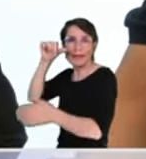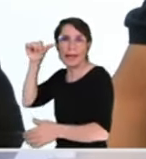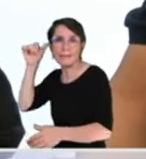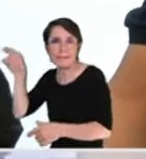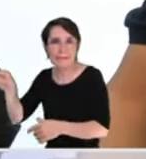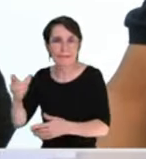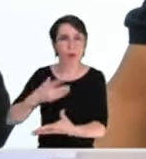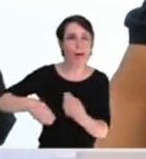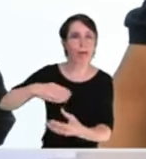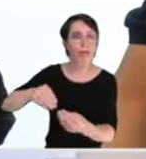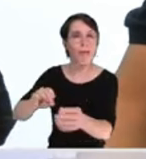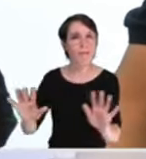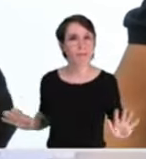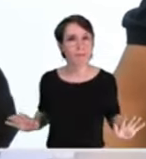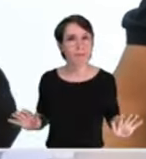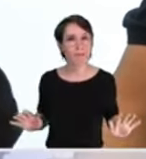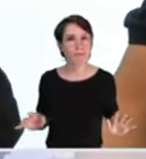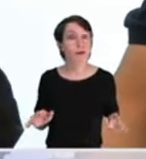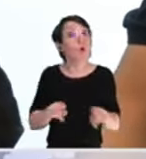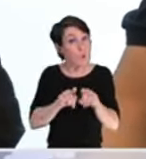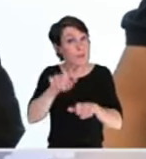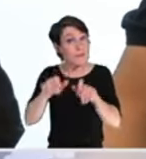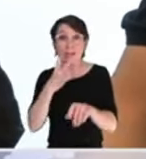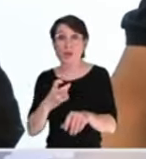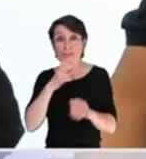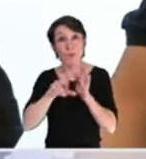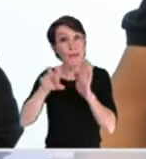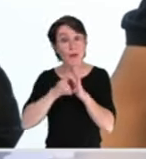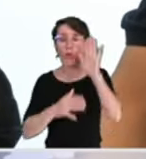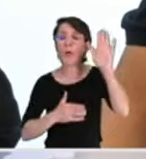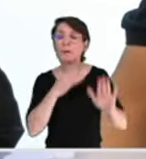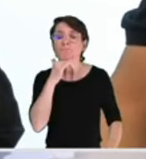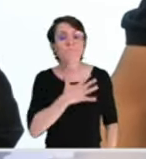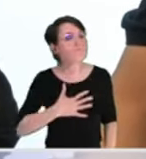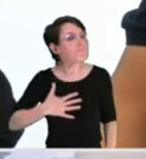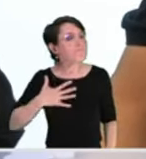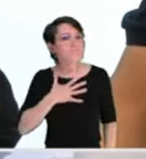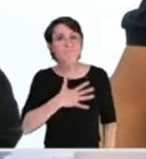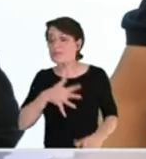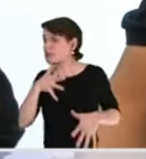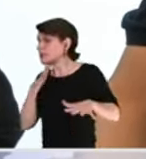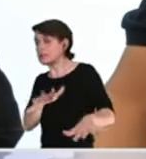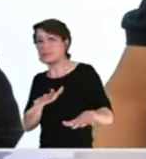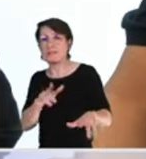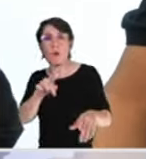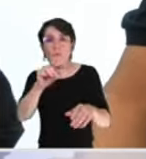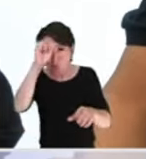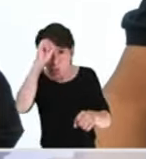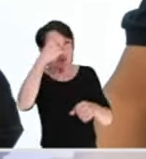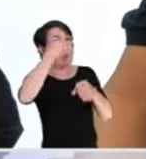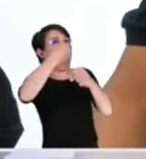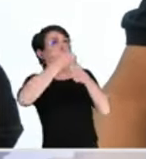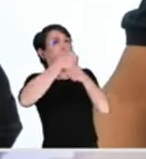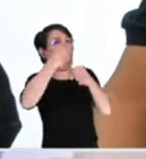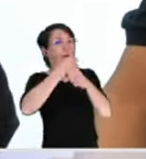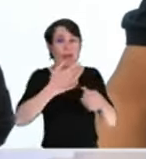dire que les Grenoblois, eux aussi, sont écœurés par vos leçons d'éthique. Et je récuse ces leçons d'éthique, de tous les élus